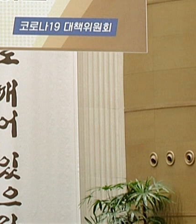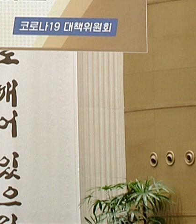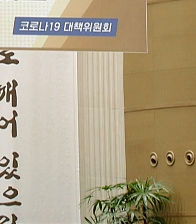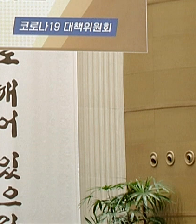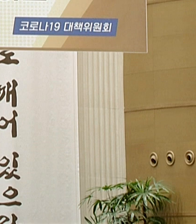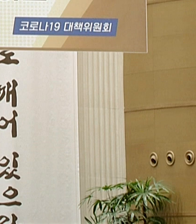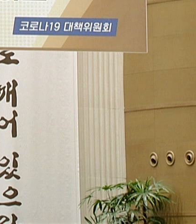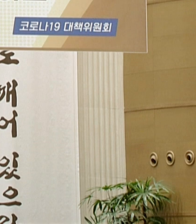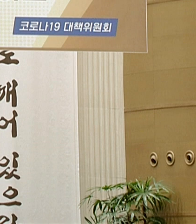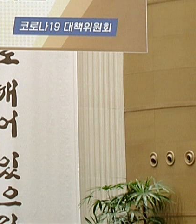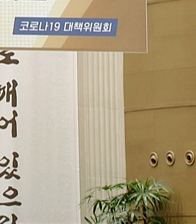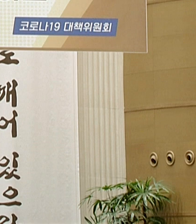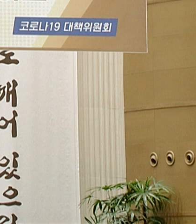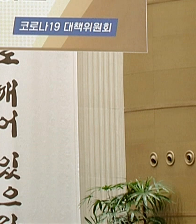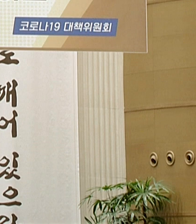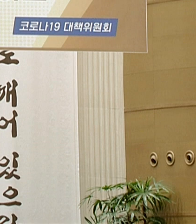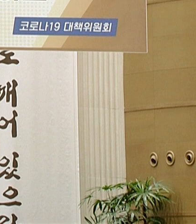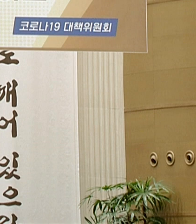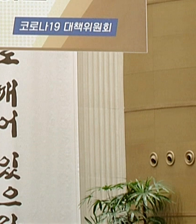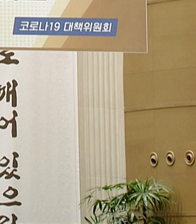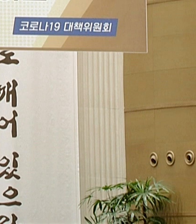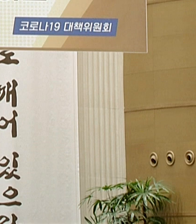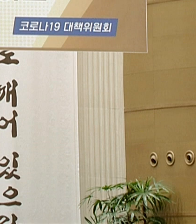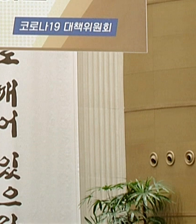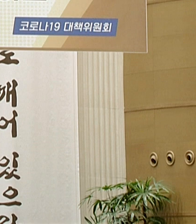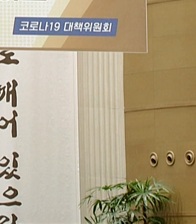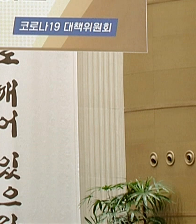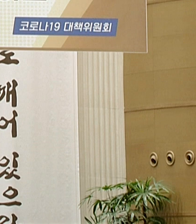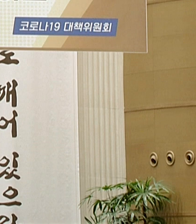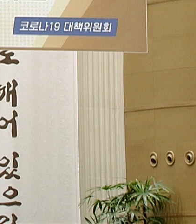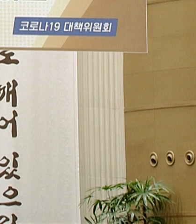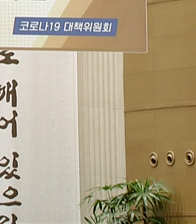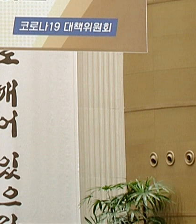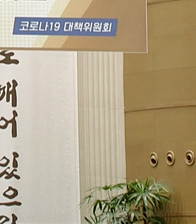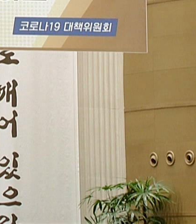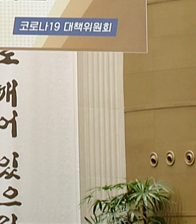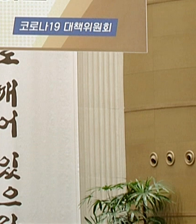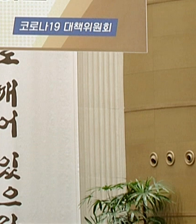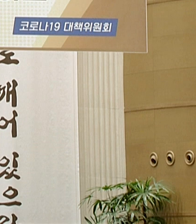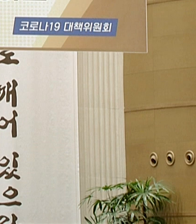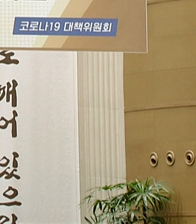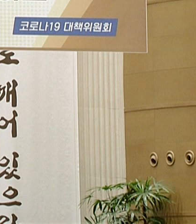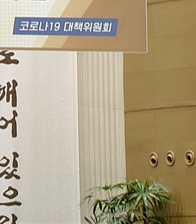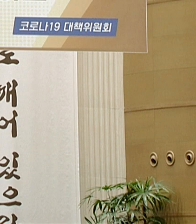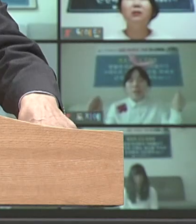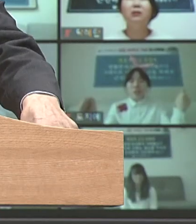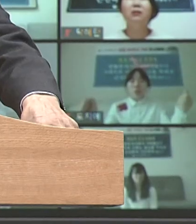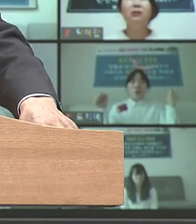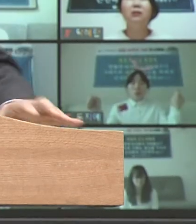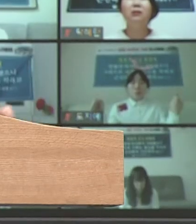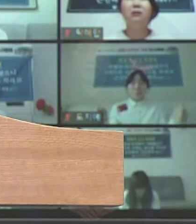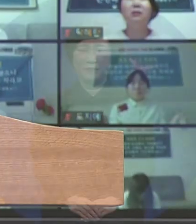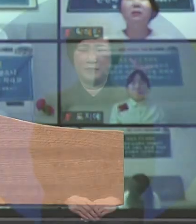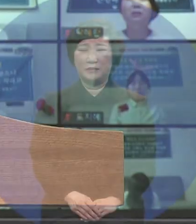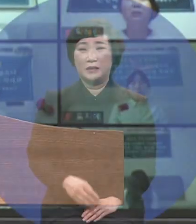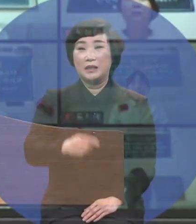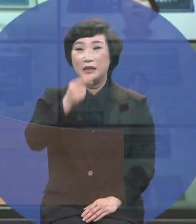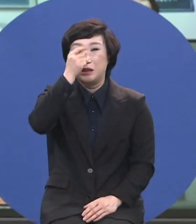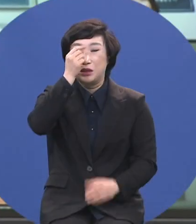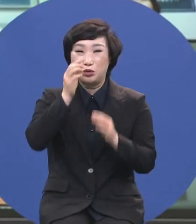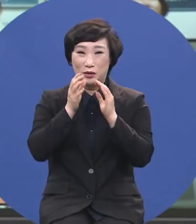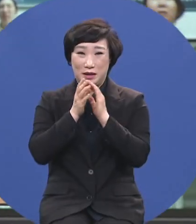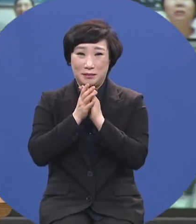영원한 생명을 가진 예수가 계심을 생명의 복음을 전하며 주시옵소서.